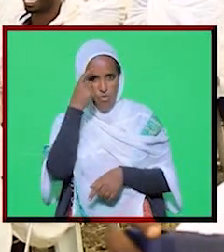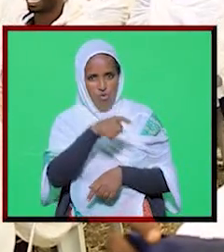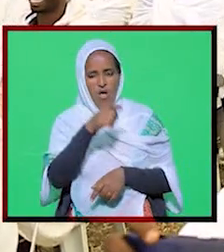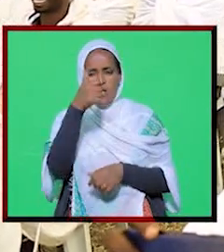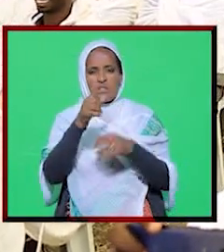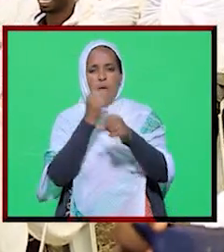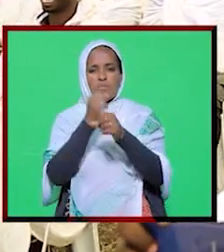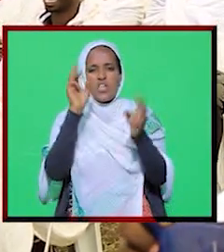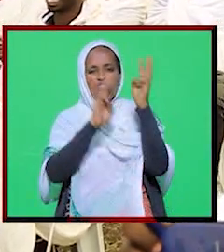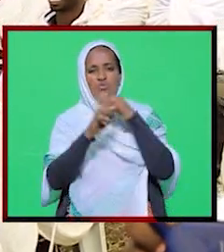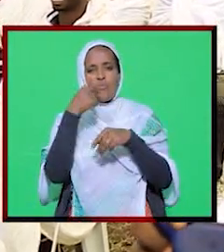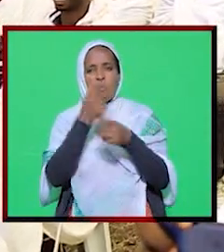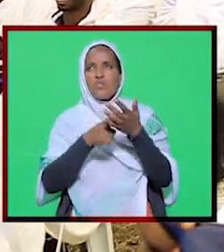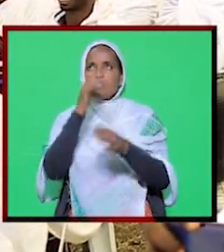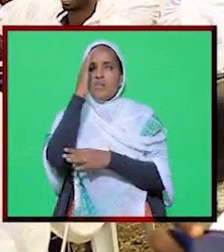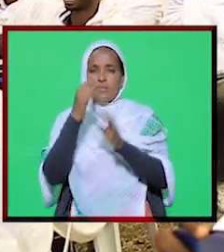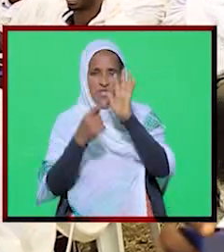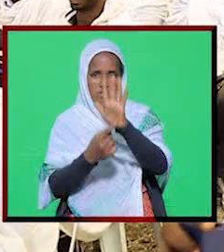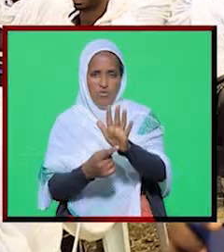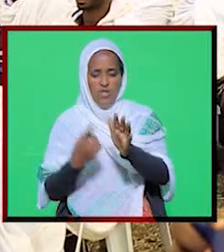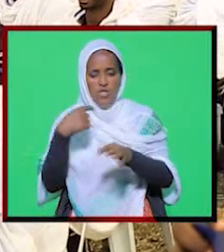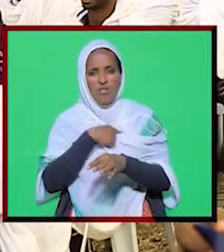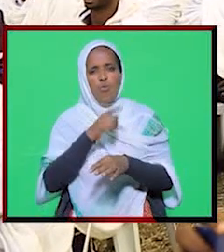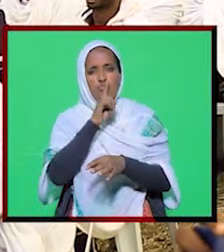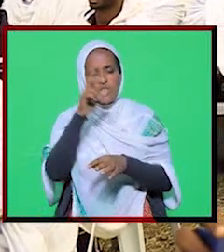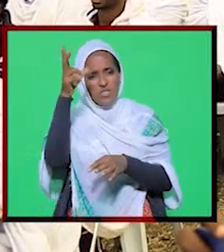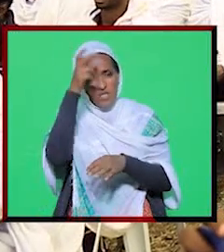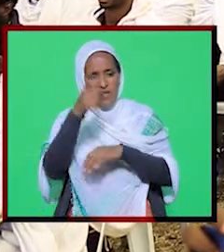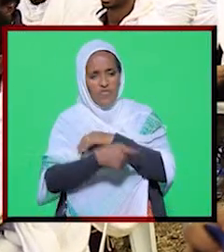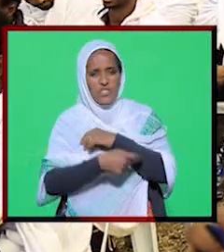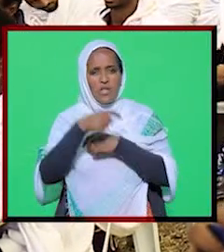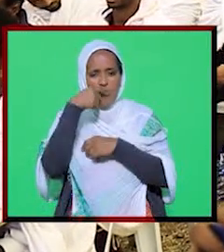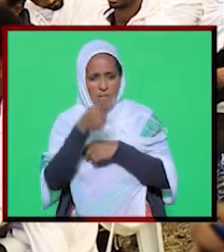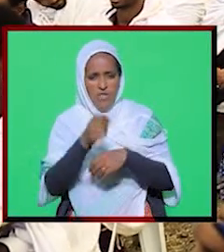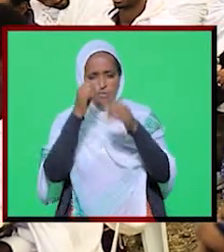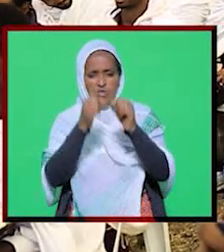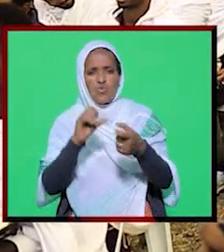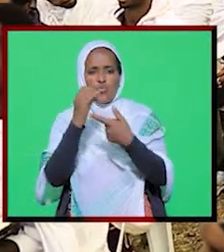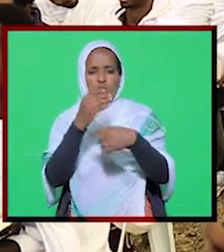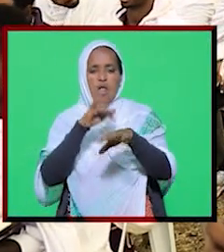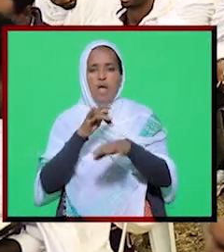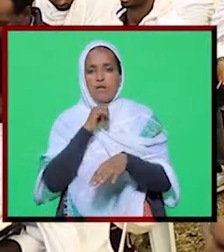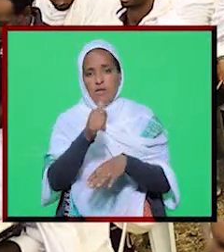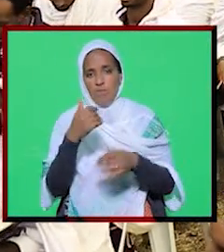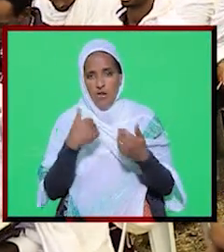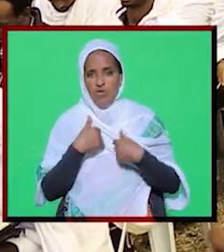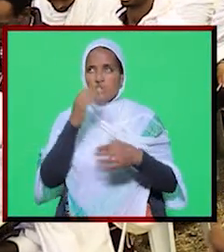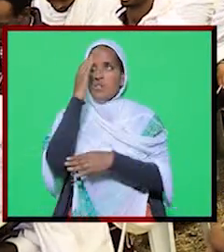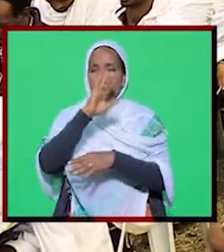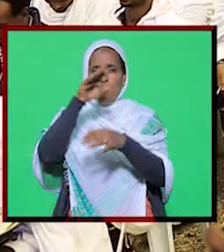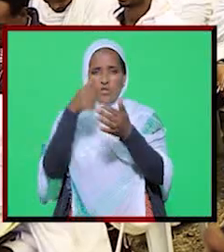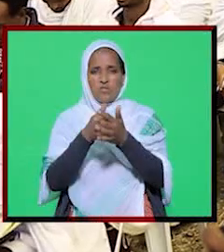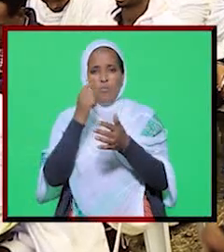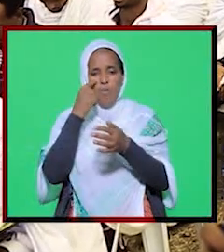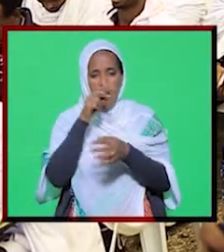10 ዓመት ያስቸገረው ማን ነው? እግዚአብሔር ያሳያችሁ። እኛ በእውነት ሰይጣን ልፈተነን ለማለትም የሚያስችል ሁኔታ ላይ አይደለም ያለ ነው። እግዚአብሔር ሁላችንን